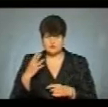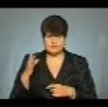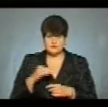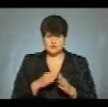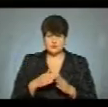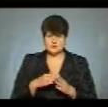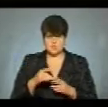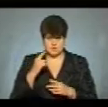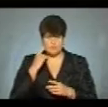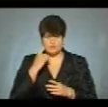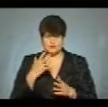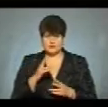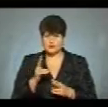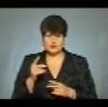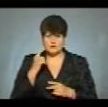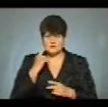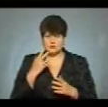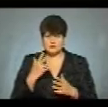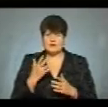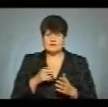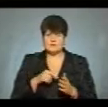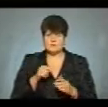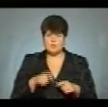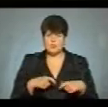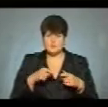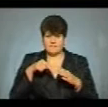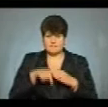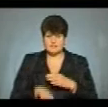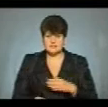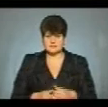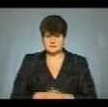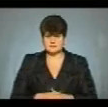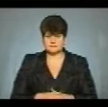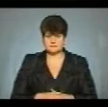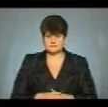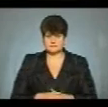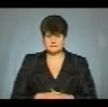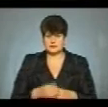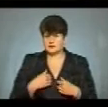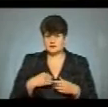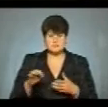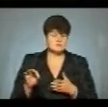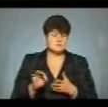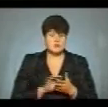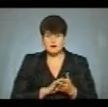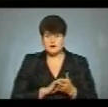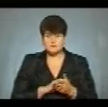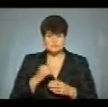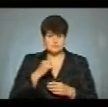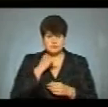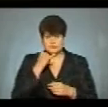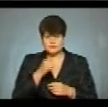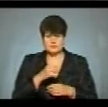сусіди почули. Ніхто не почув, але він побіг вниз. І я одразу після цього